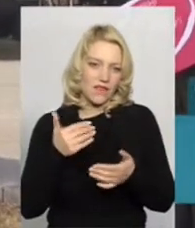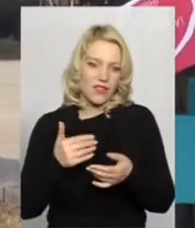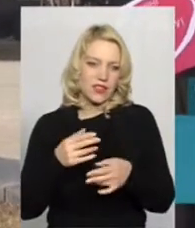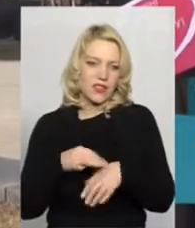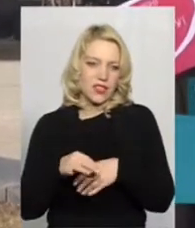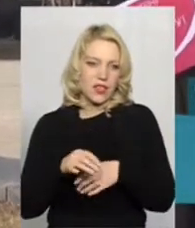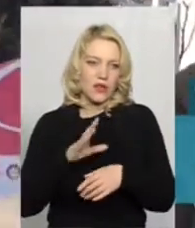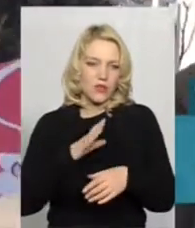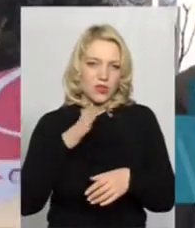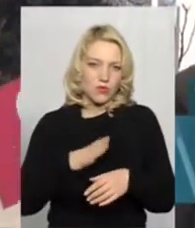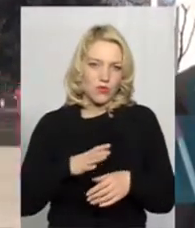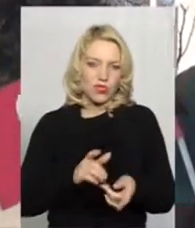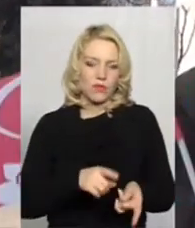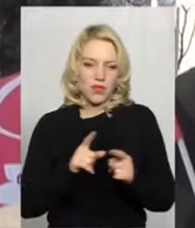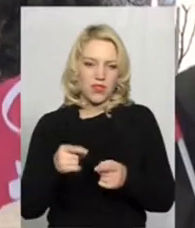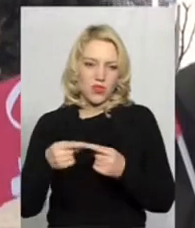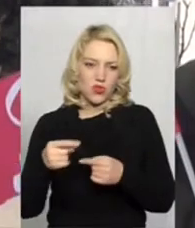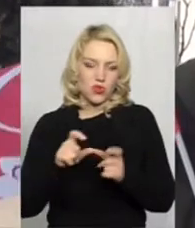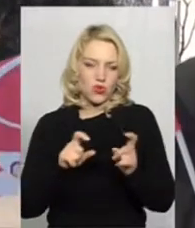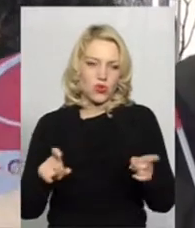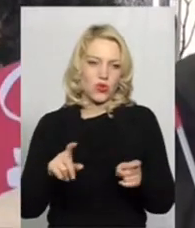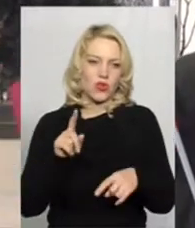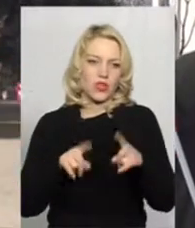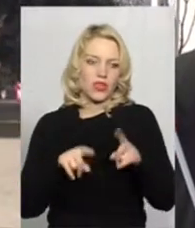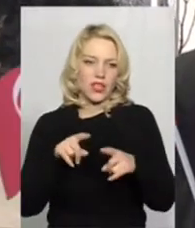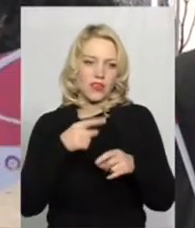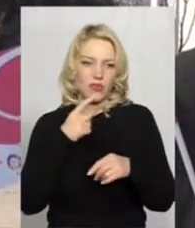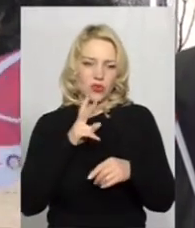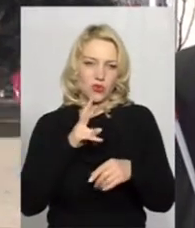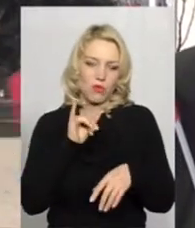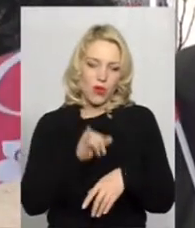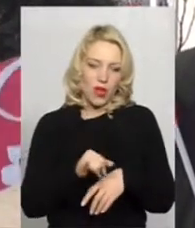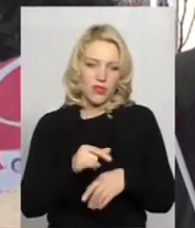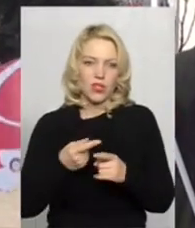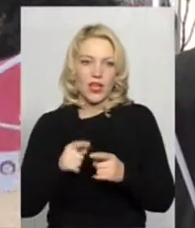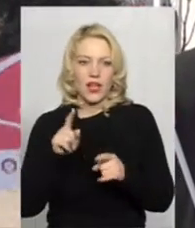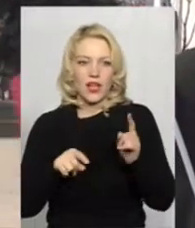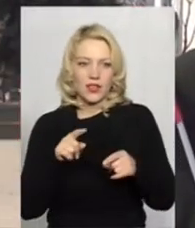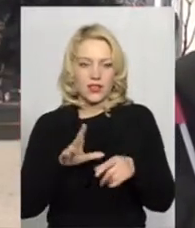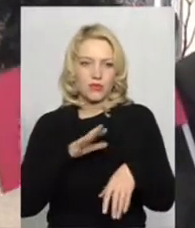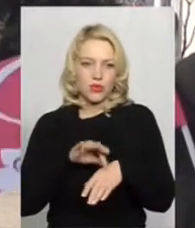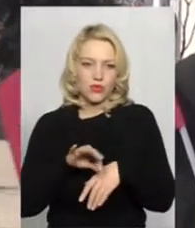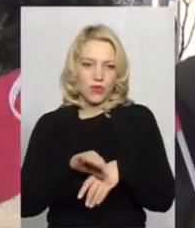в іншу школу. Деякі підтримувались, що це погано, а деякі, як наоборот, навіть цькували, бо